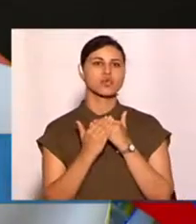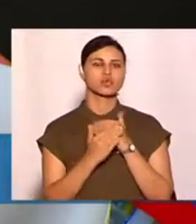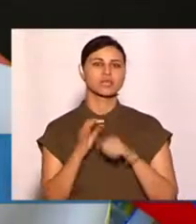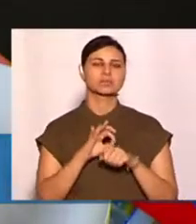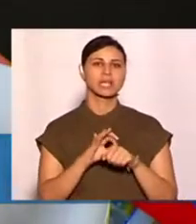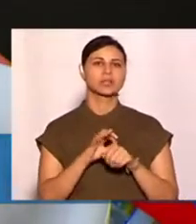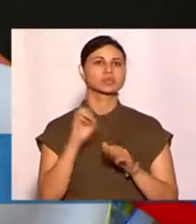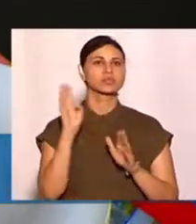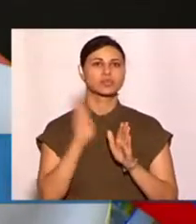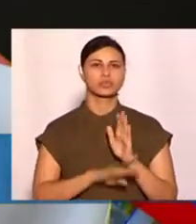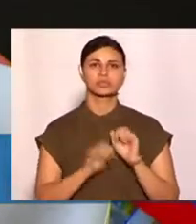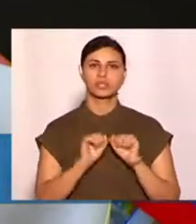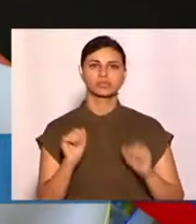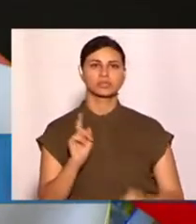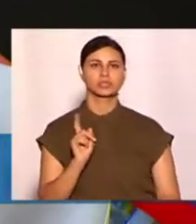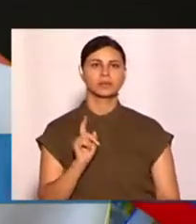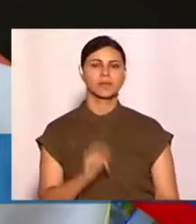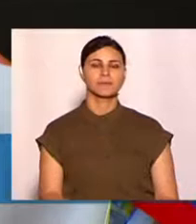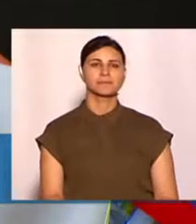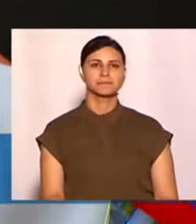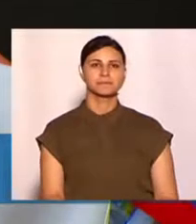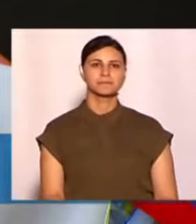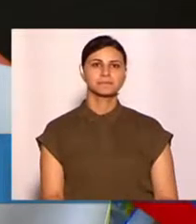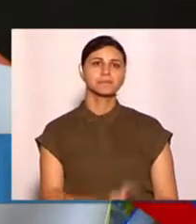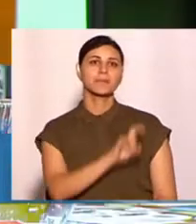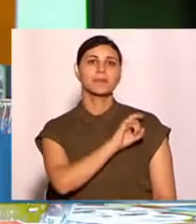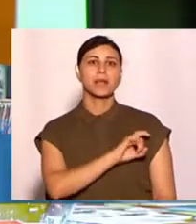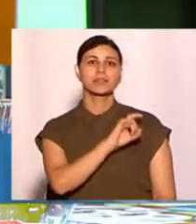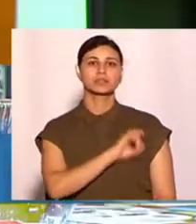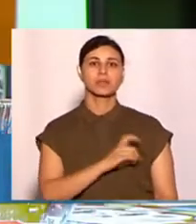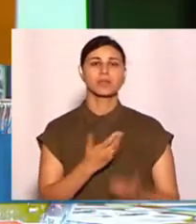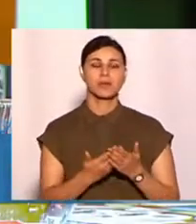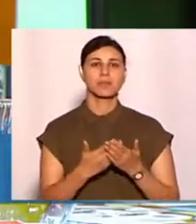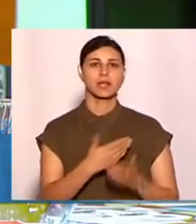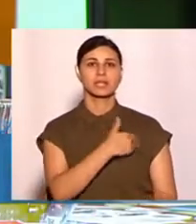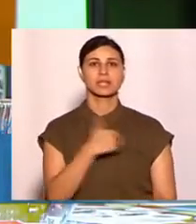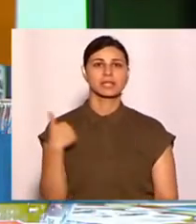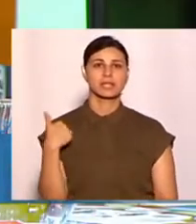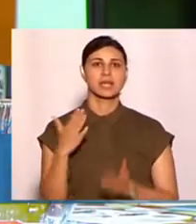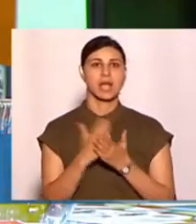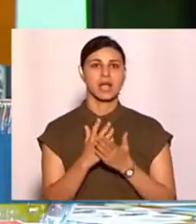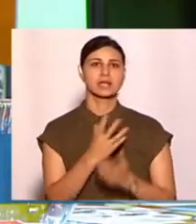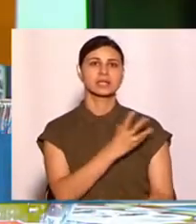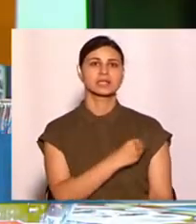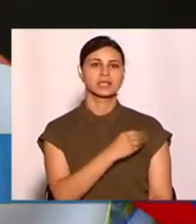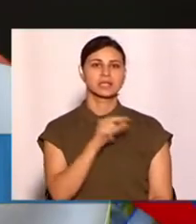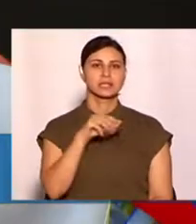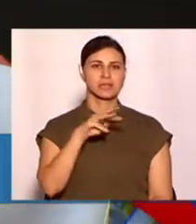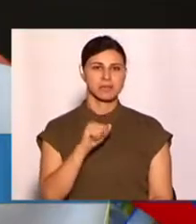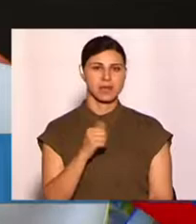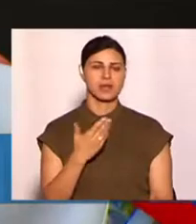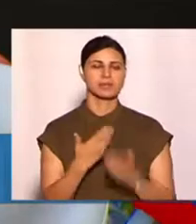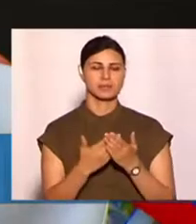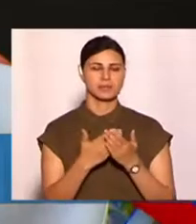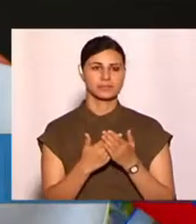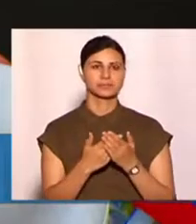და გაგიღიზიანებთ კანს. რაც შეეხება პარსვას, თუ იღლიაში არის თმიანობა, ანუ აღარ ულაპარაკობ